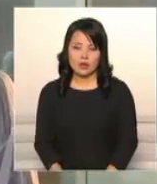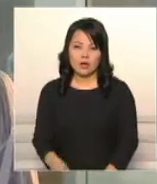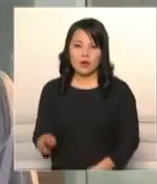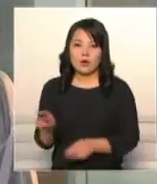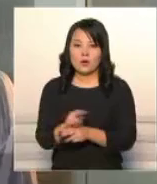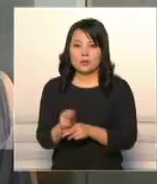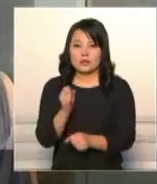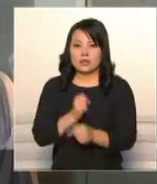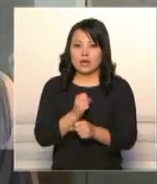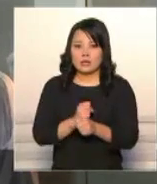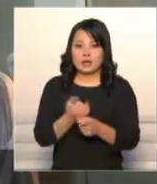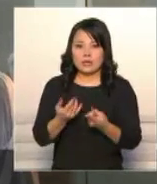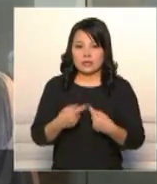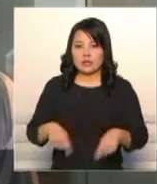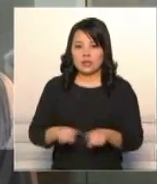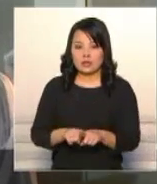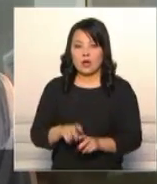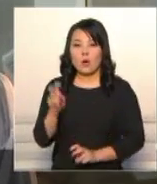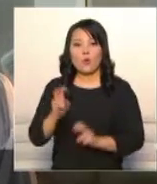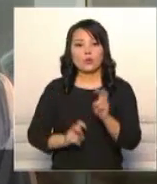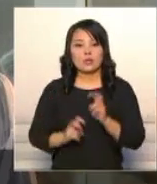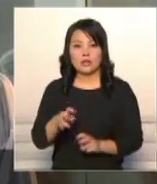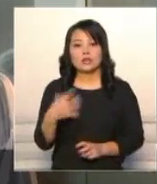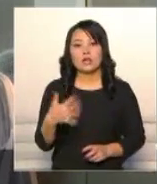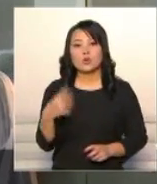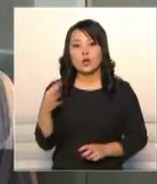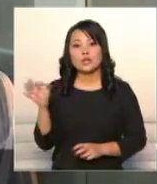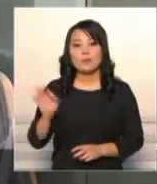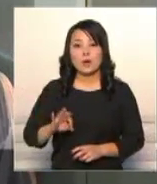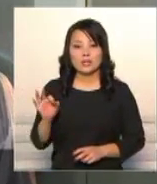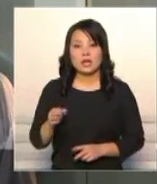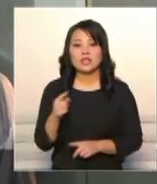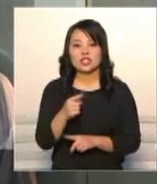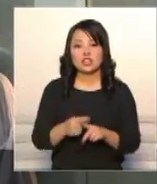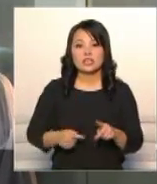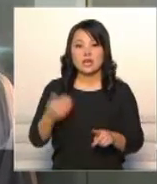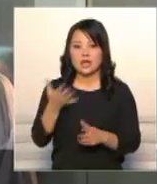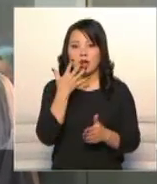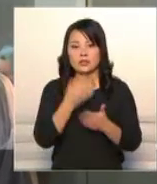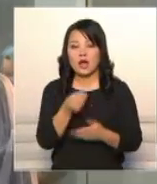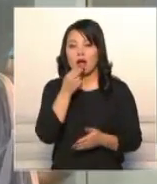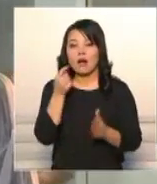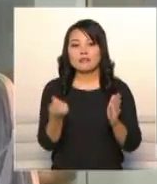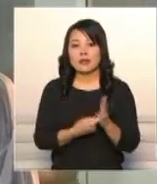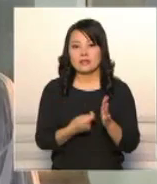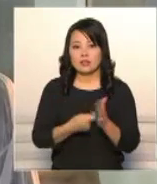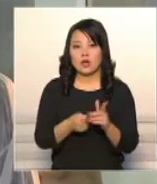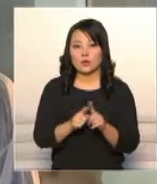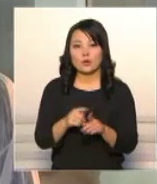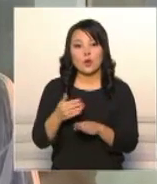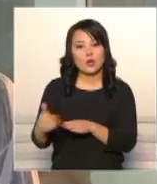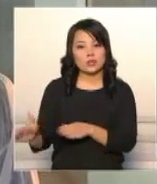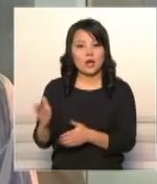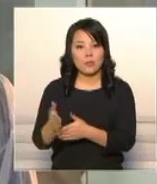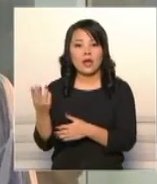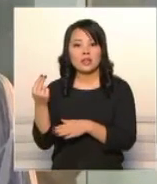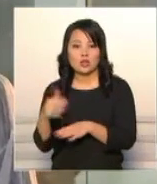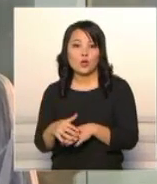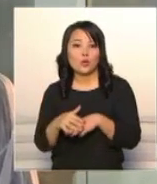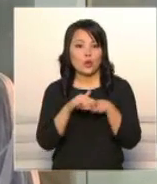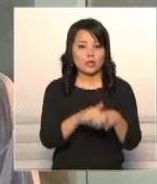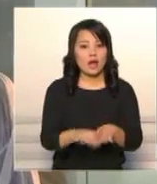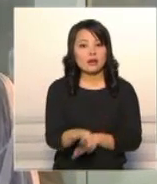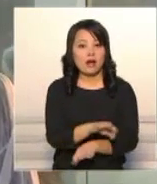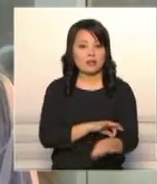Өңдеуші сала біздегі барлық өндірістің 54%-ын құраса, оның тең жартысынан астамы азық-түліктің үлесінде. Индустрияландыру картасына